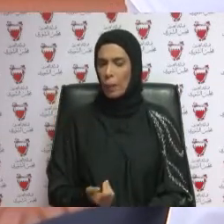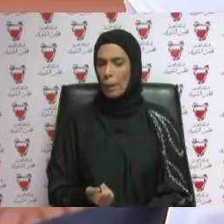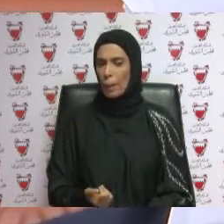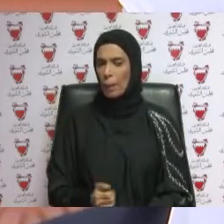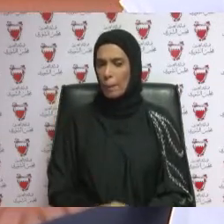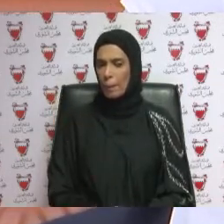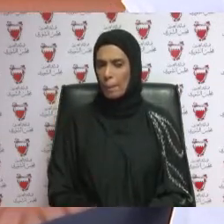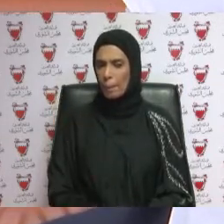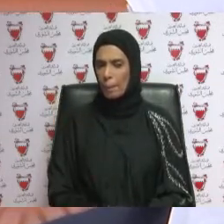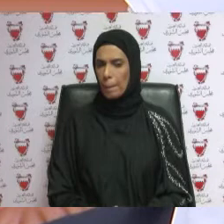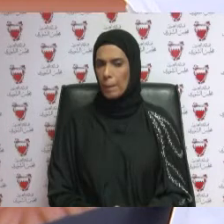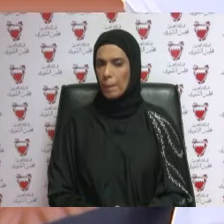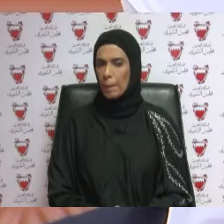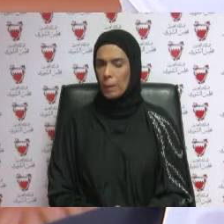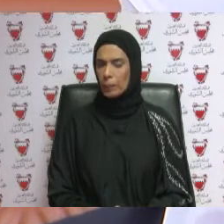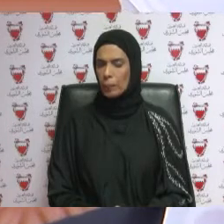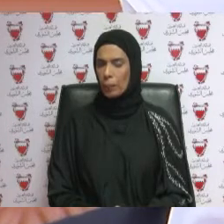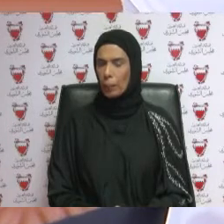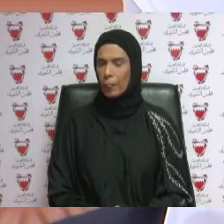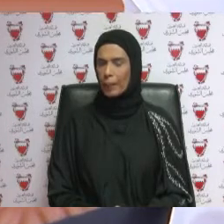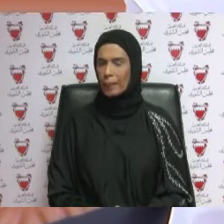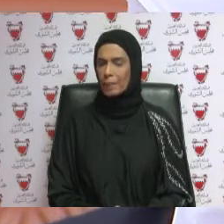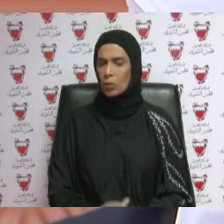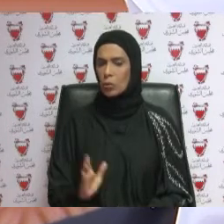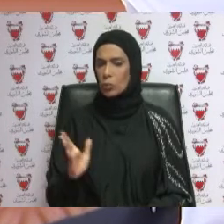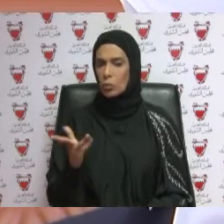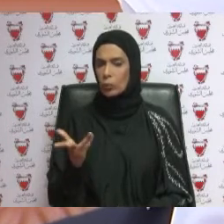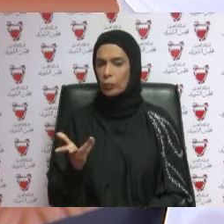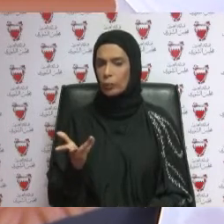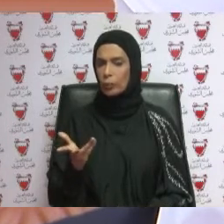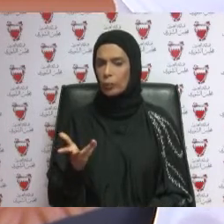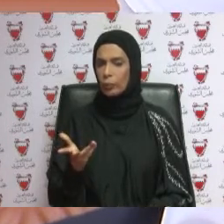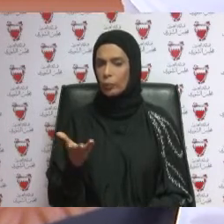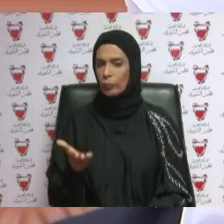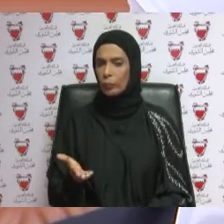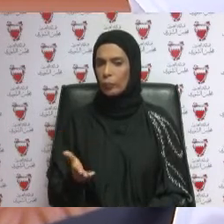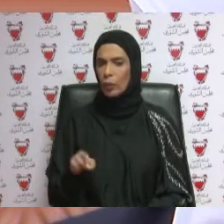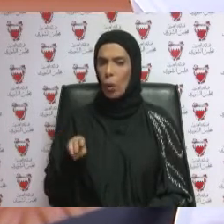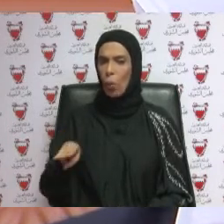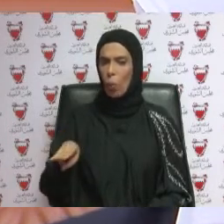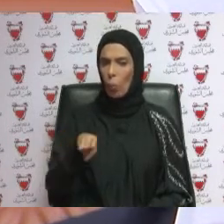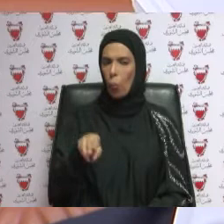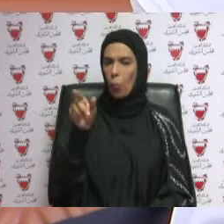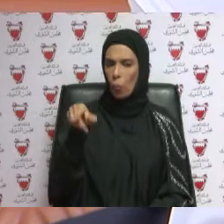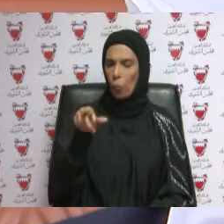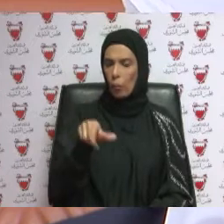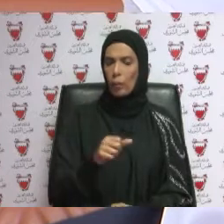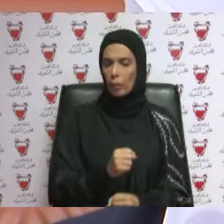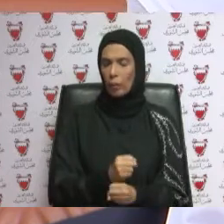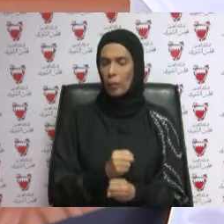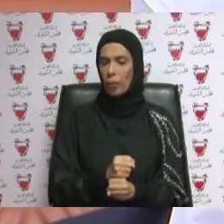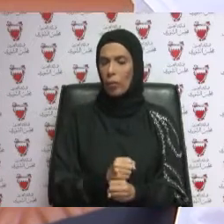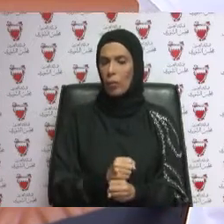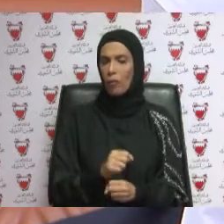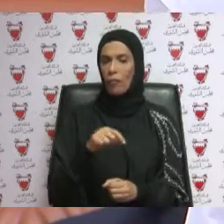عقود الإيجار، وفي هذه الحالة كيف لنا إذا كانت هناك ألوف من العمالة الوافدة في البحرين،